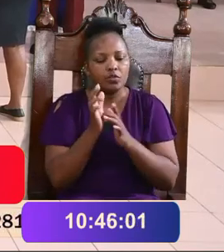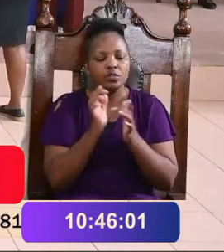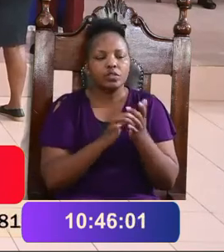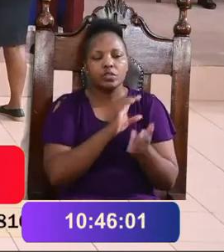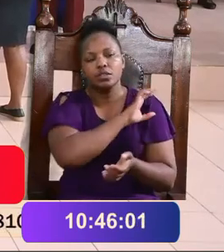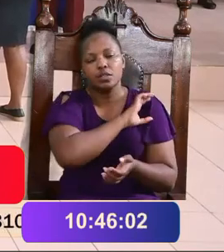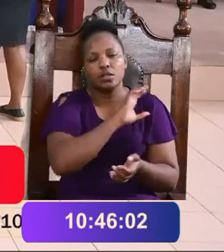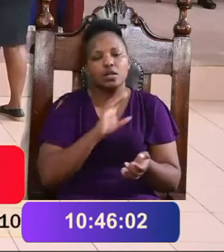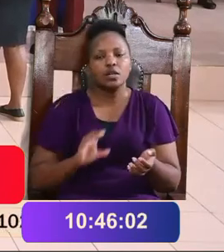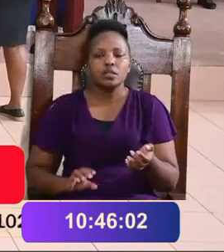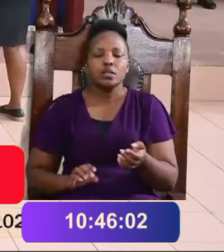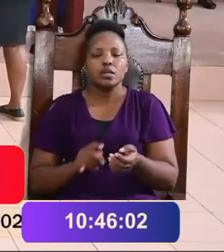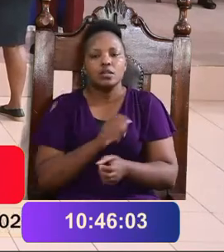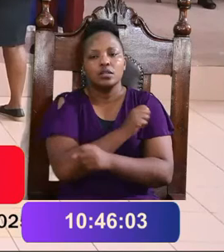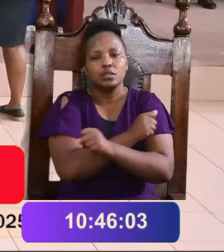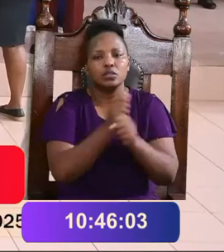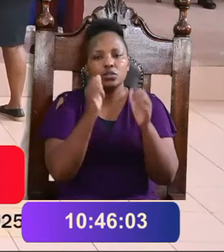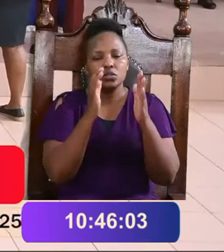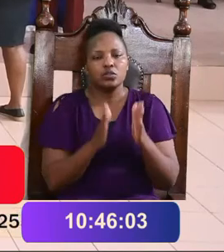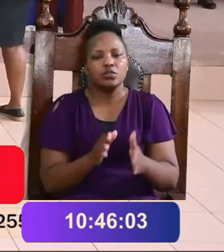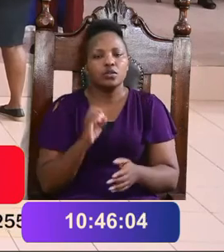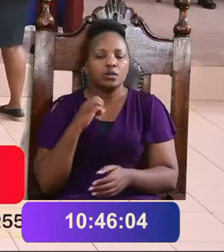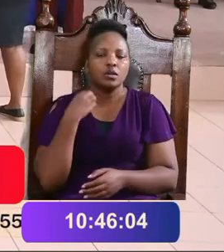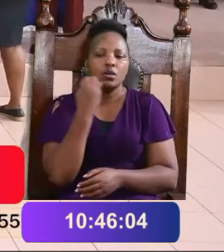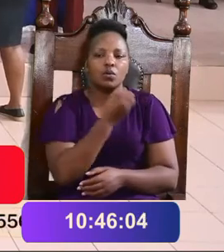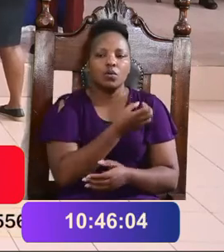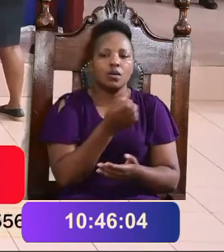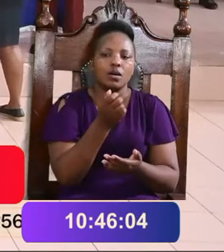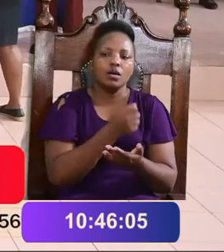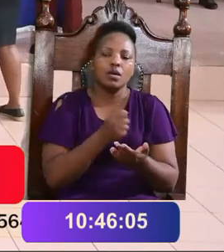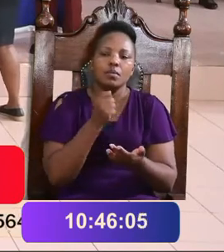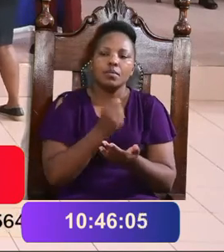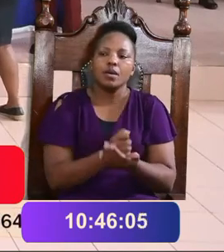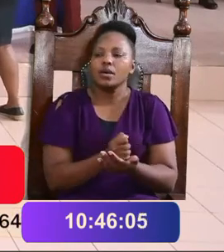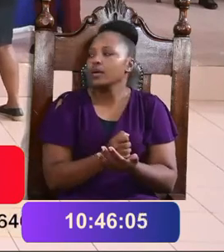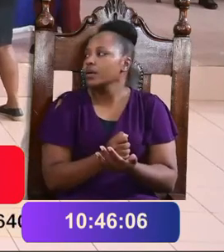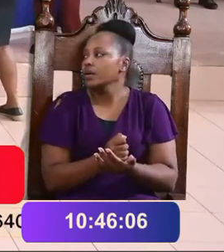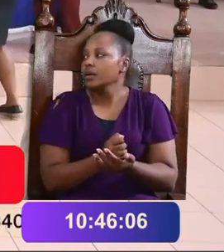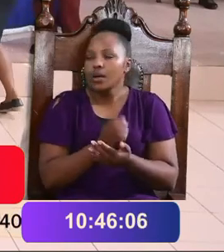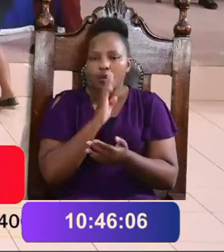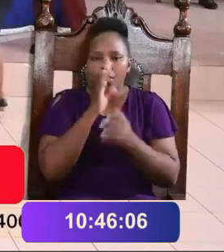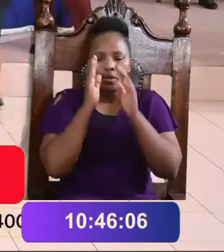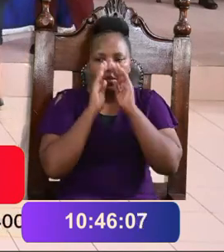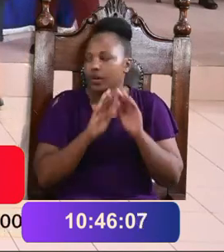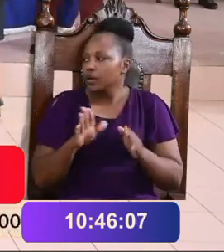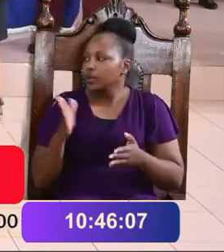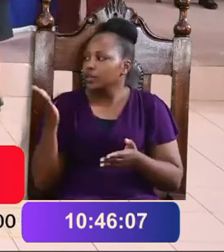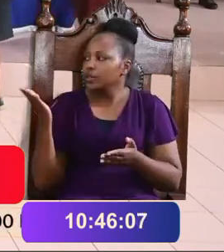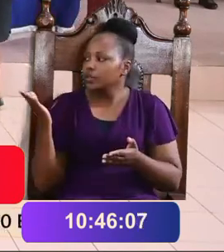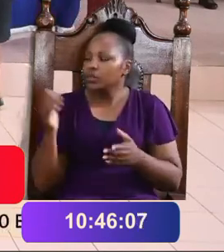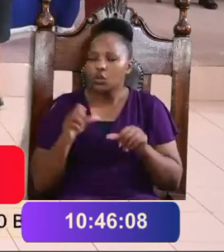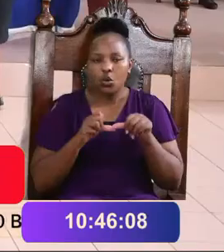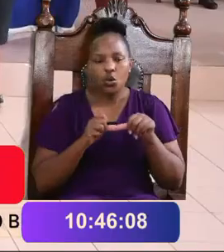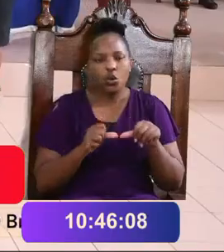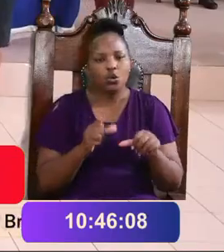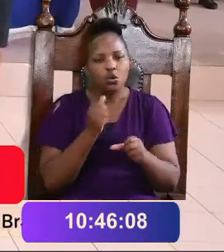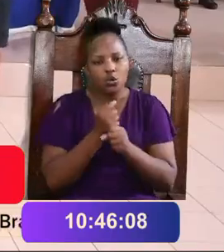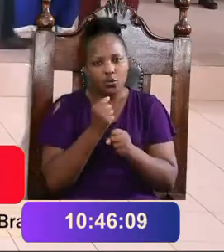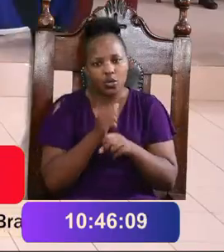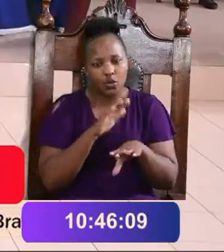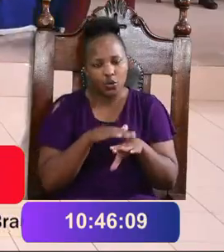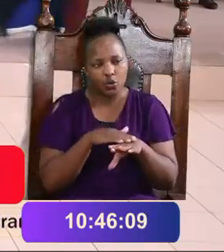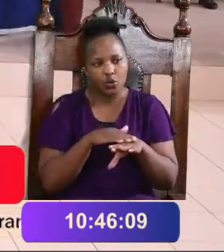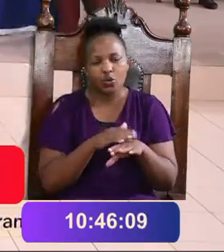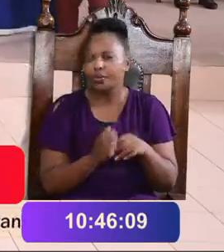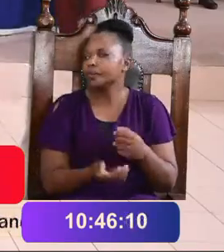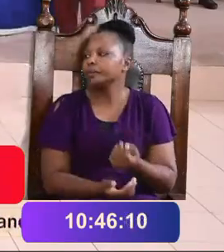Kristo aliye Bwana na mkombozi wetu. Amen. Bwana awabariki sana na wazidi kuwatendea